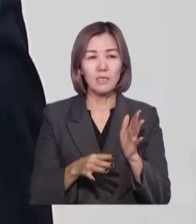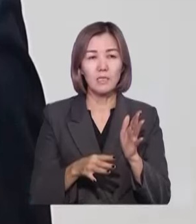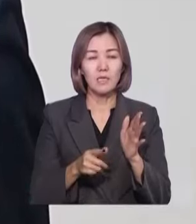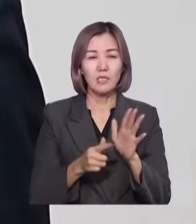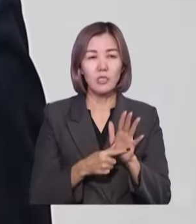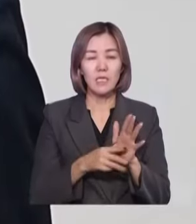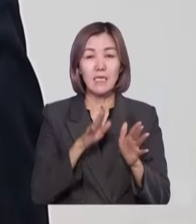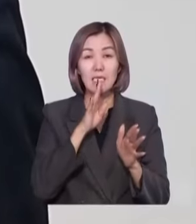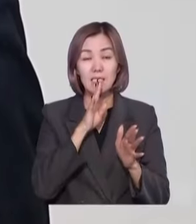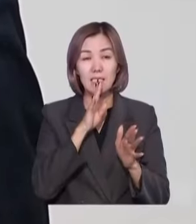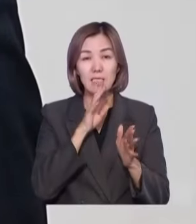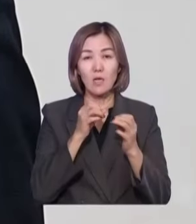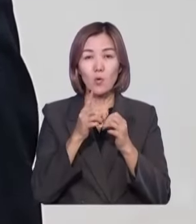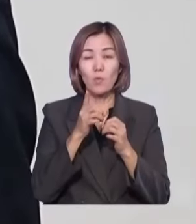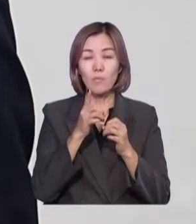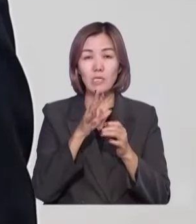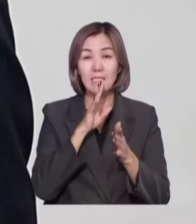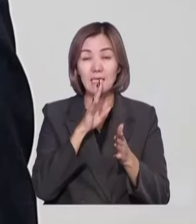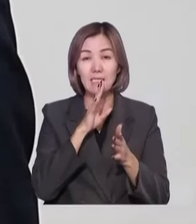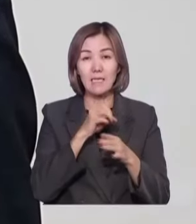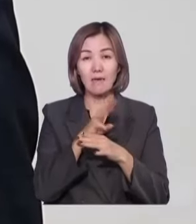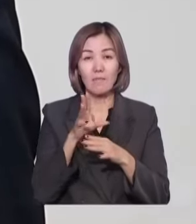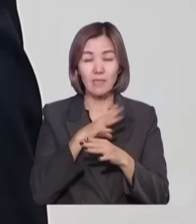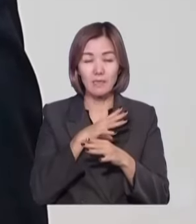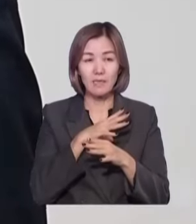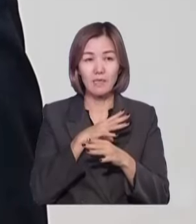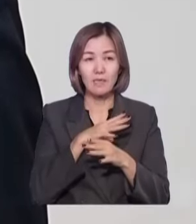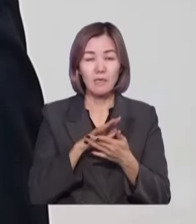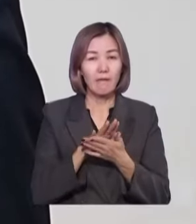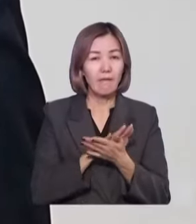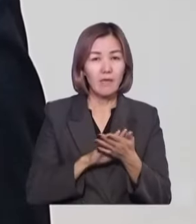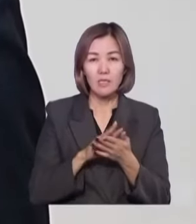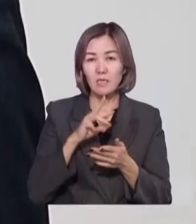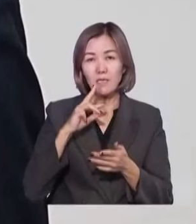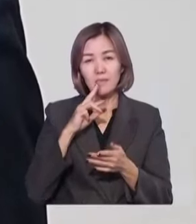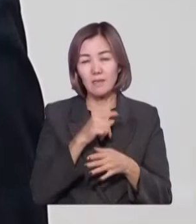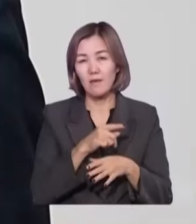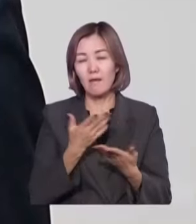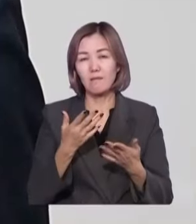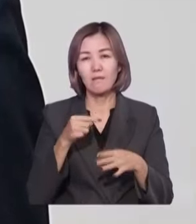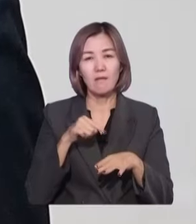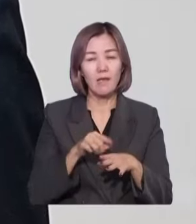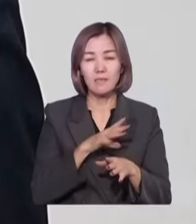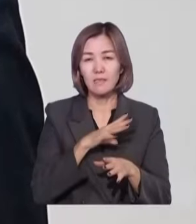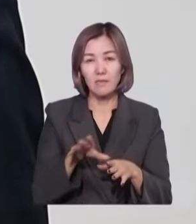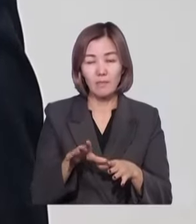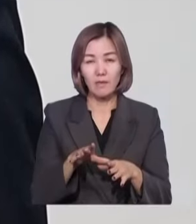1997 қыз балалар, 11 жаста қыз балалар қамтылды. Ешқандай асқынулар және кері әсерлер